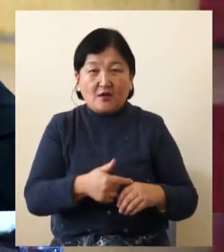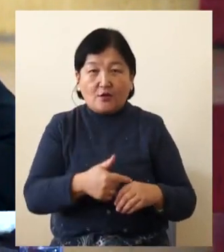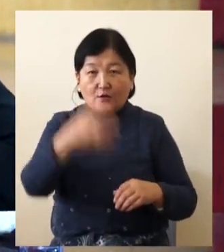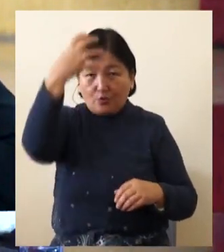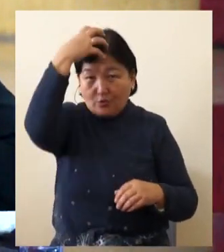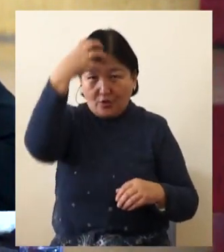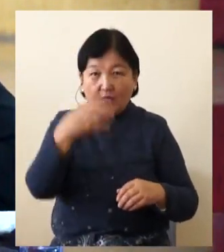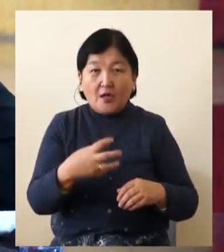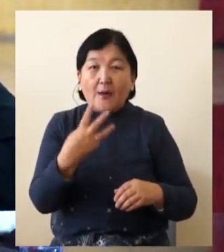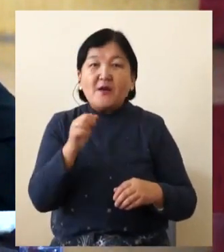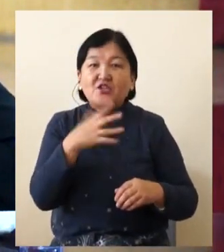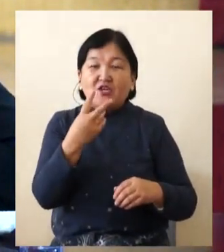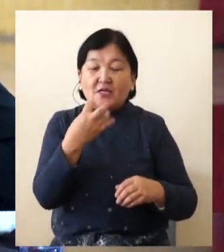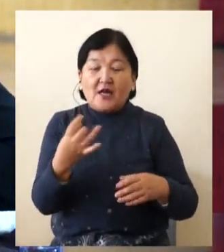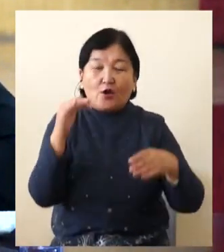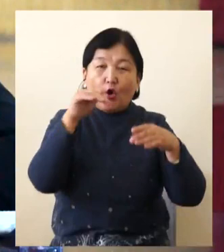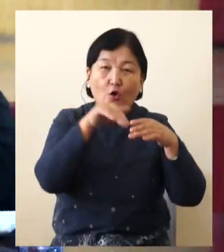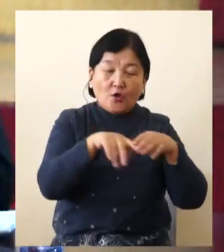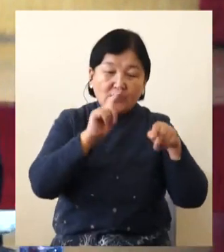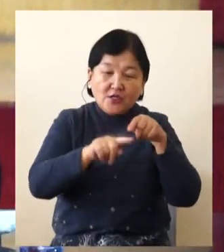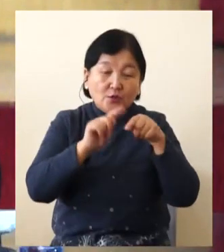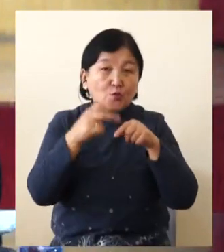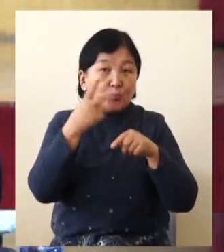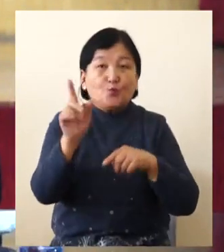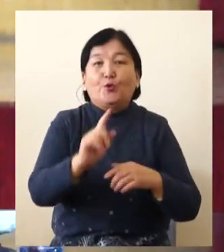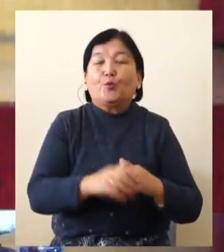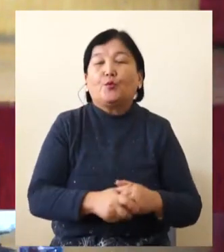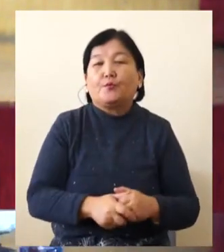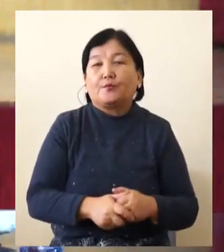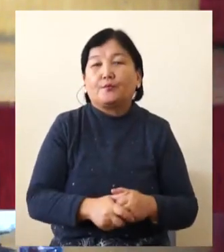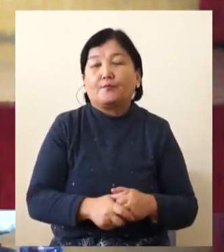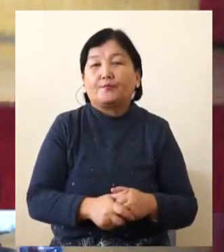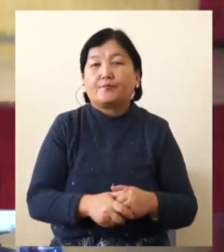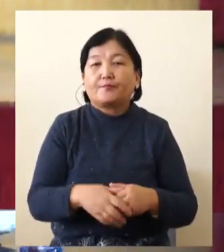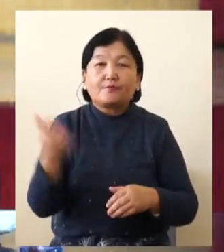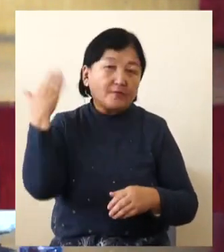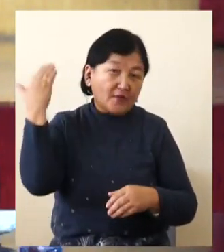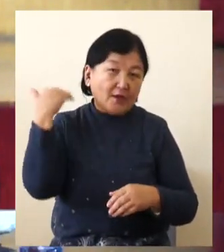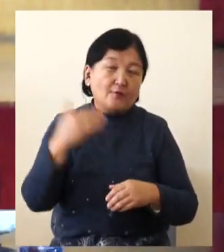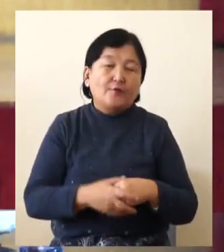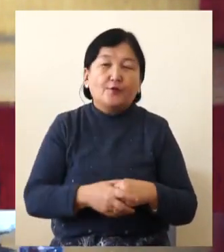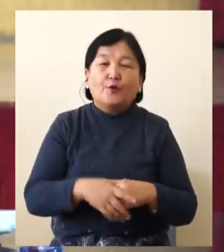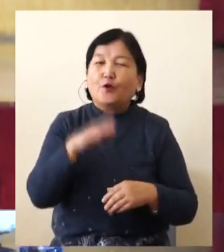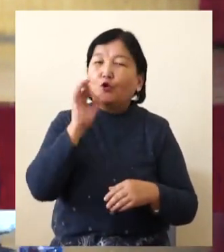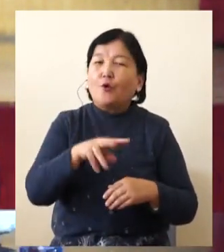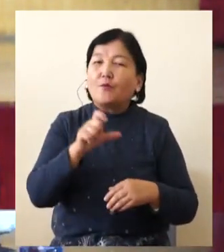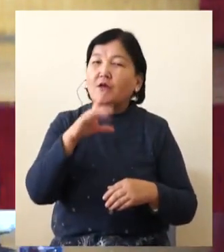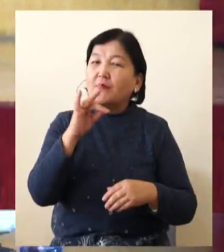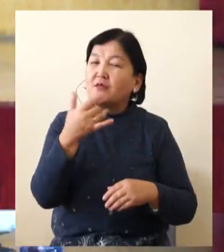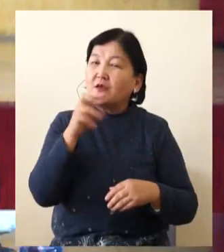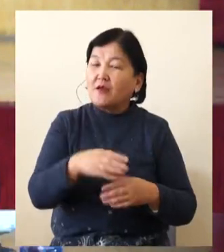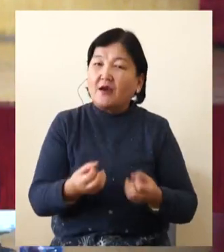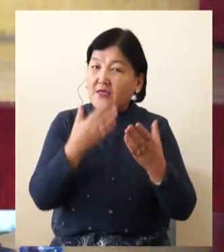төрийн машинаар орно гэдэг бол а энийг бод мэдэхгүй бол хин яаж ашиглаж байгаа. Та нар санаж байгаа дээр үед нэг том мэдэр гарсан шүү